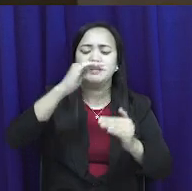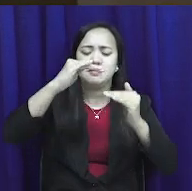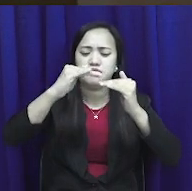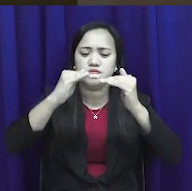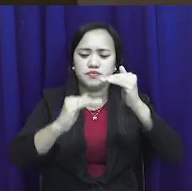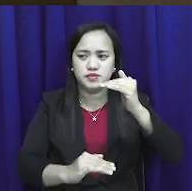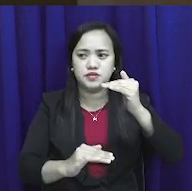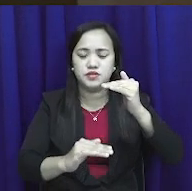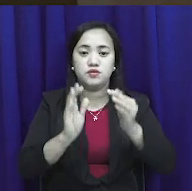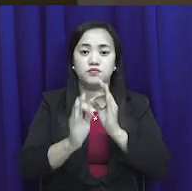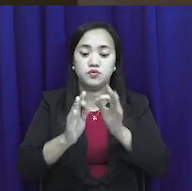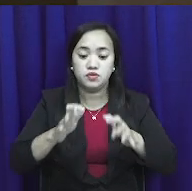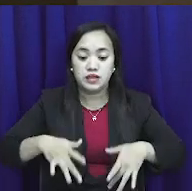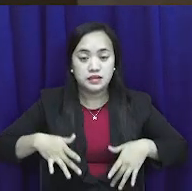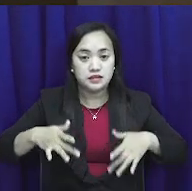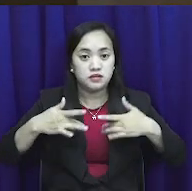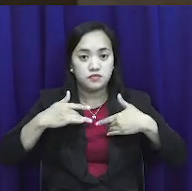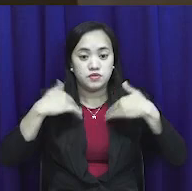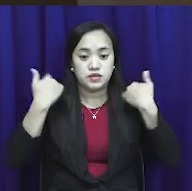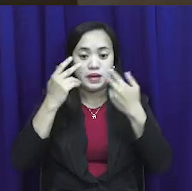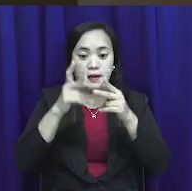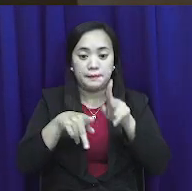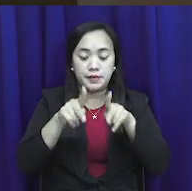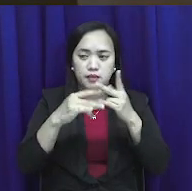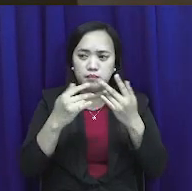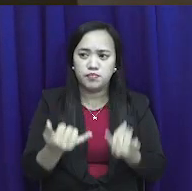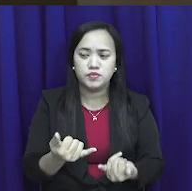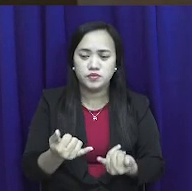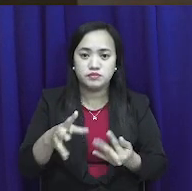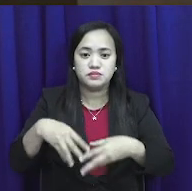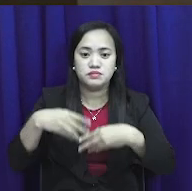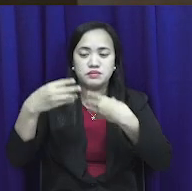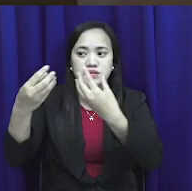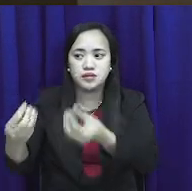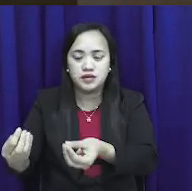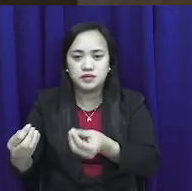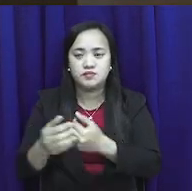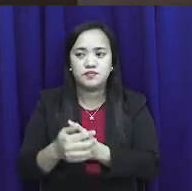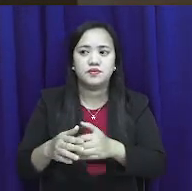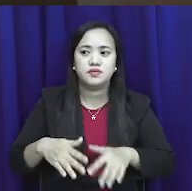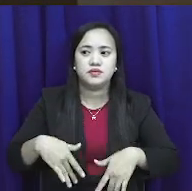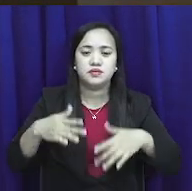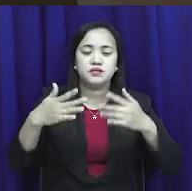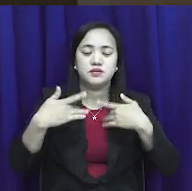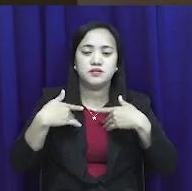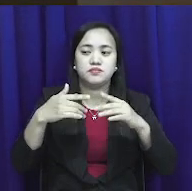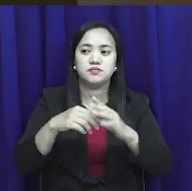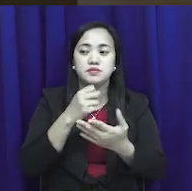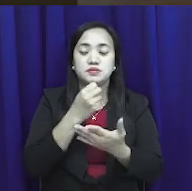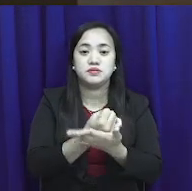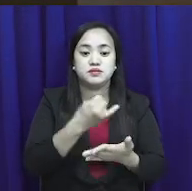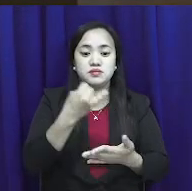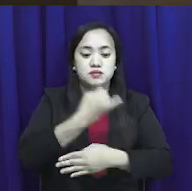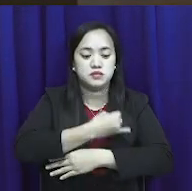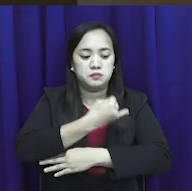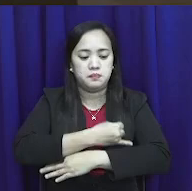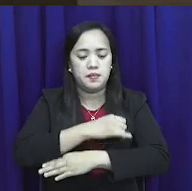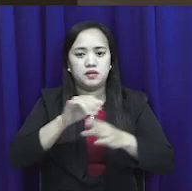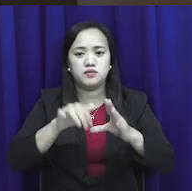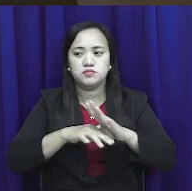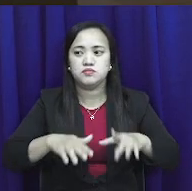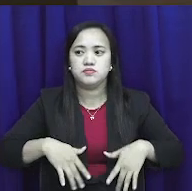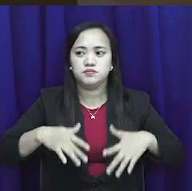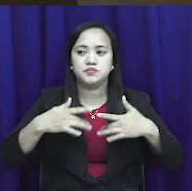magbubuhay dalaga ka ngayon grabe nag-i-invest ka na ng ng buhay para sa iyong mga anak eh pagtanda mo ewan ko kung